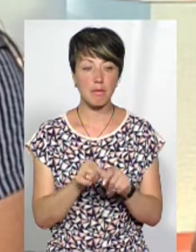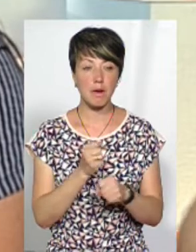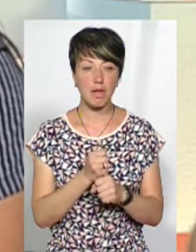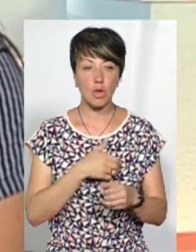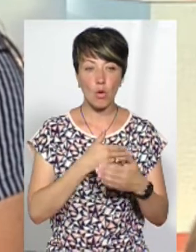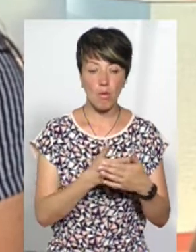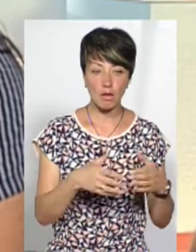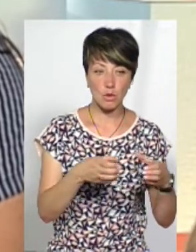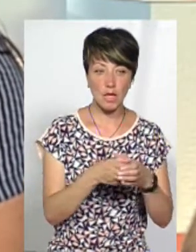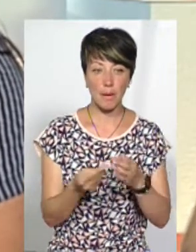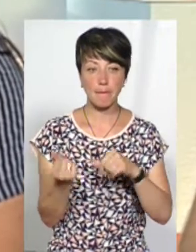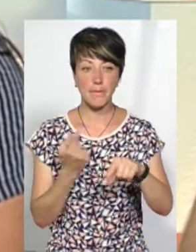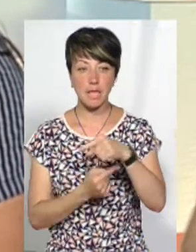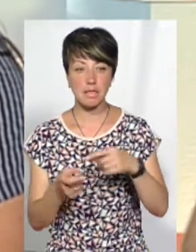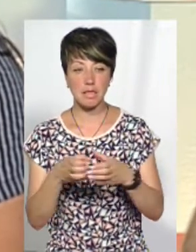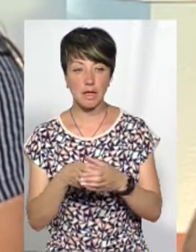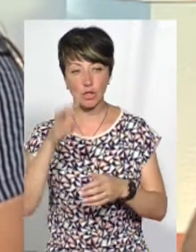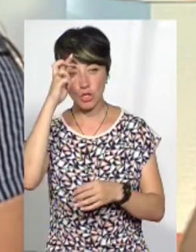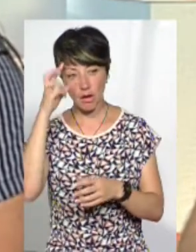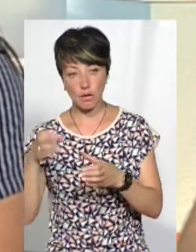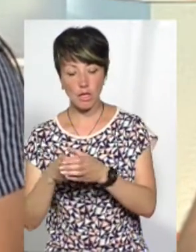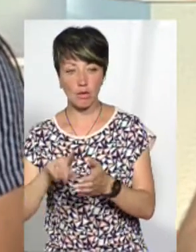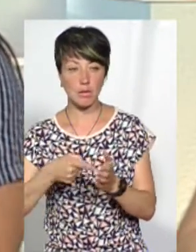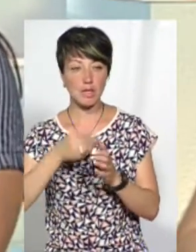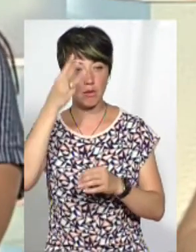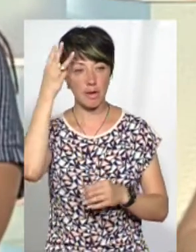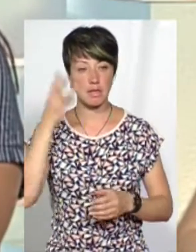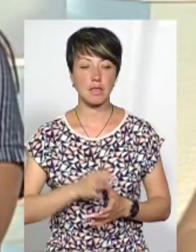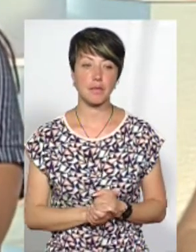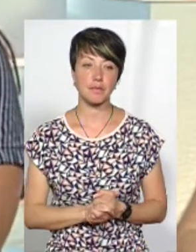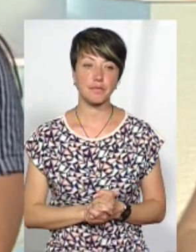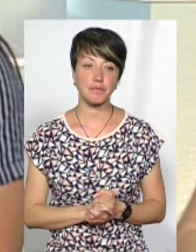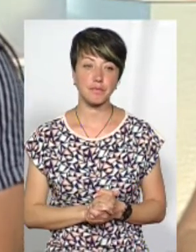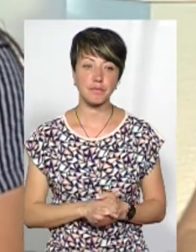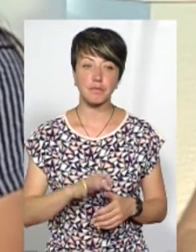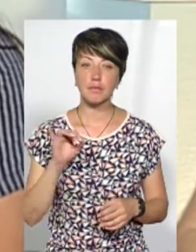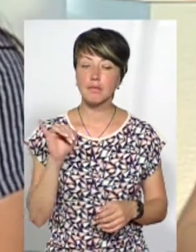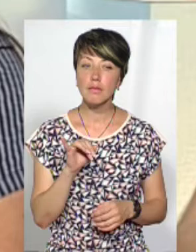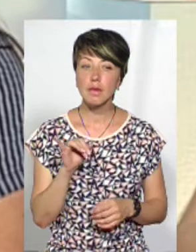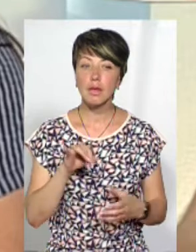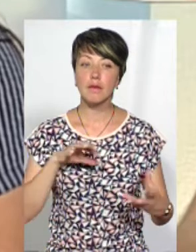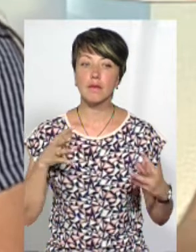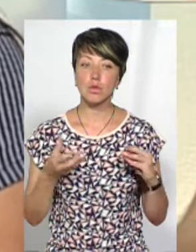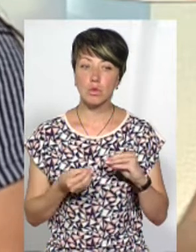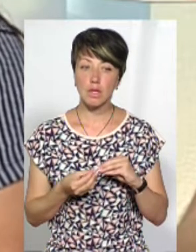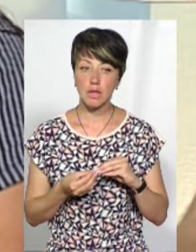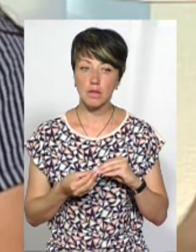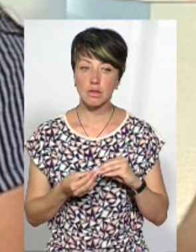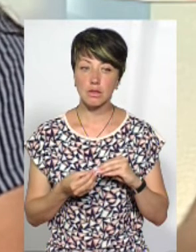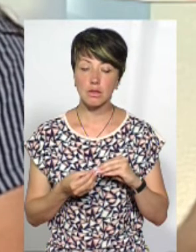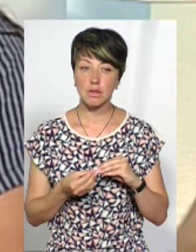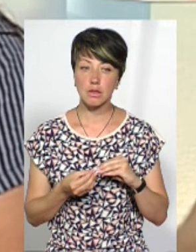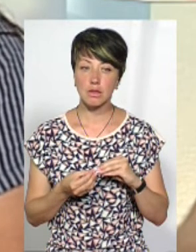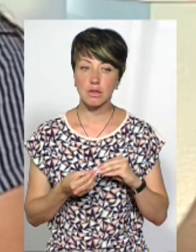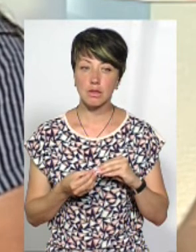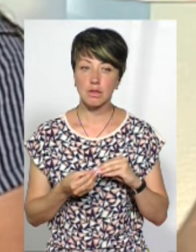громадського сектору, бізнес-сектору там, і державного сектору в місті Хмельницький. От. І в результаті через цю